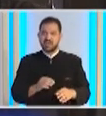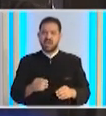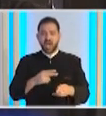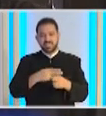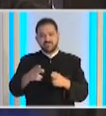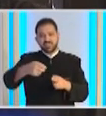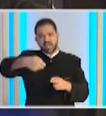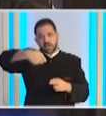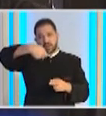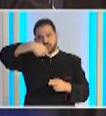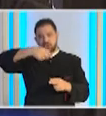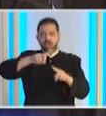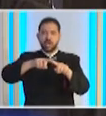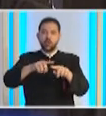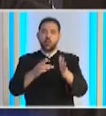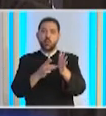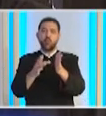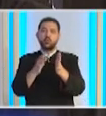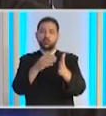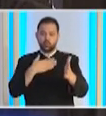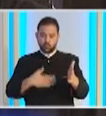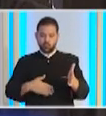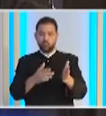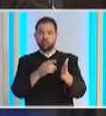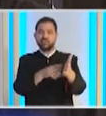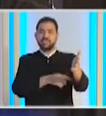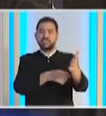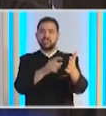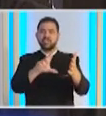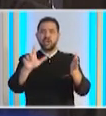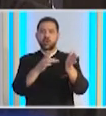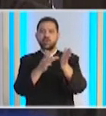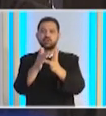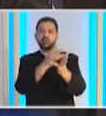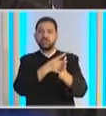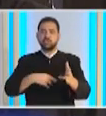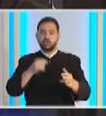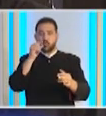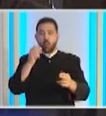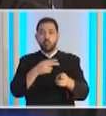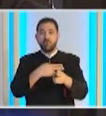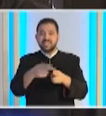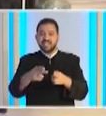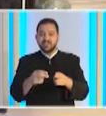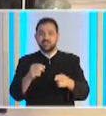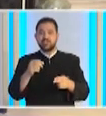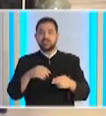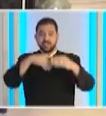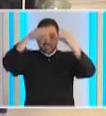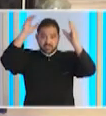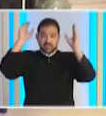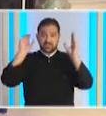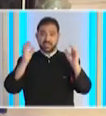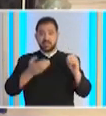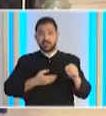a Sfintei Împărtășanii cu Hristos, cu trupul și sângele lui Hristos, omul se desăvârșește. Sfinții Părinți accentuând